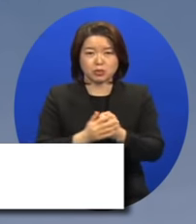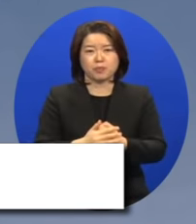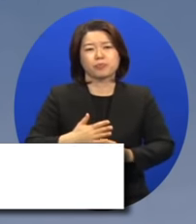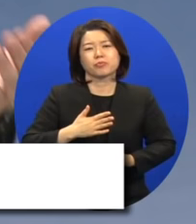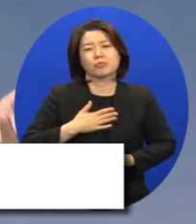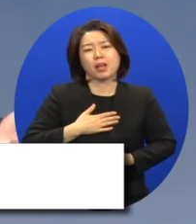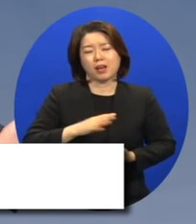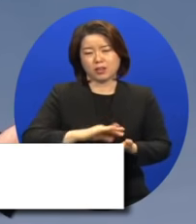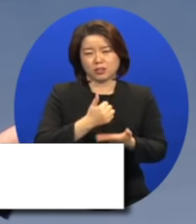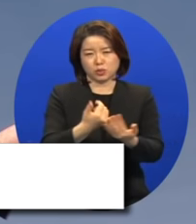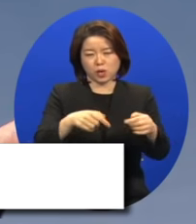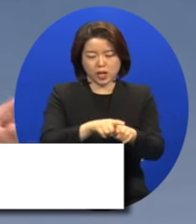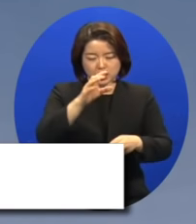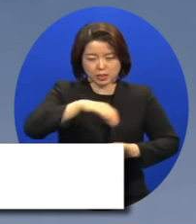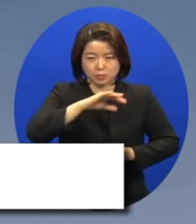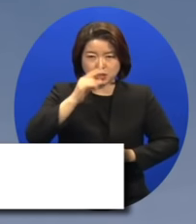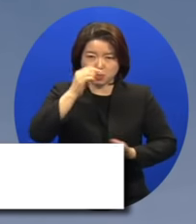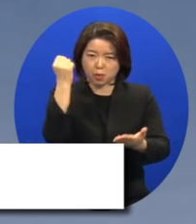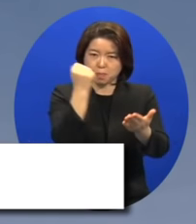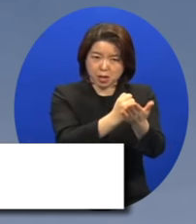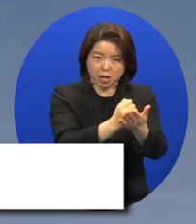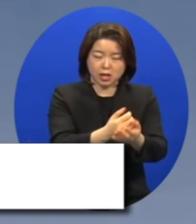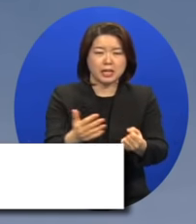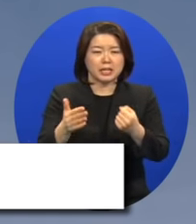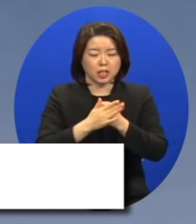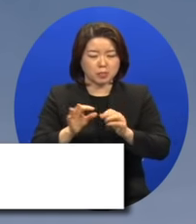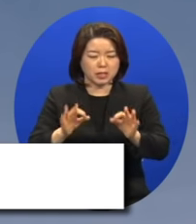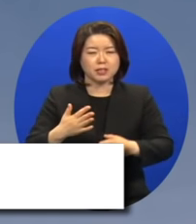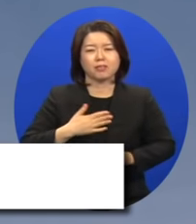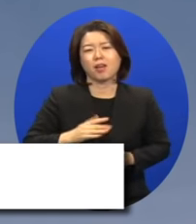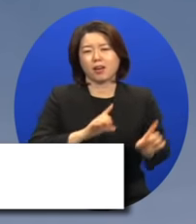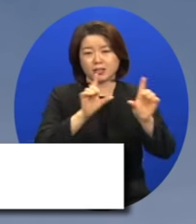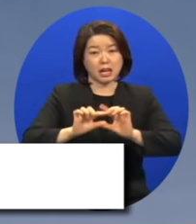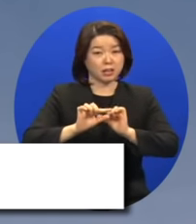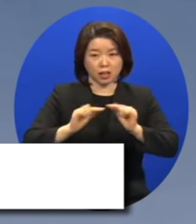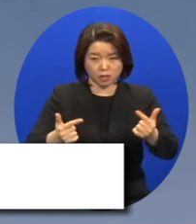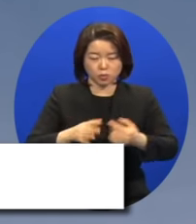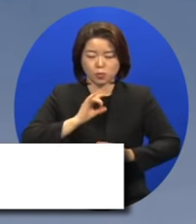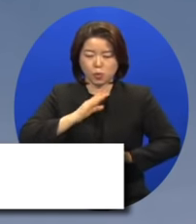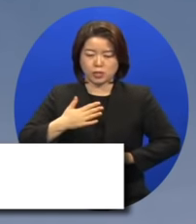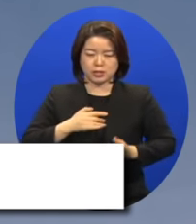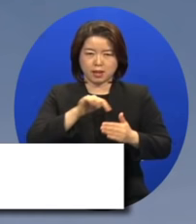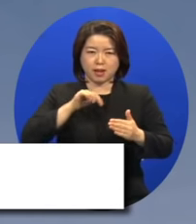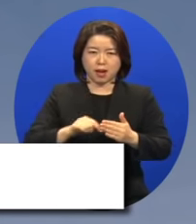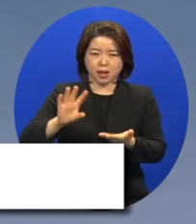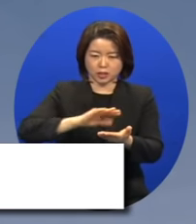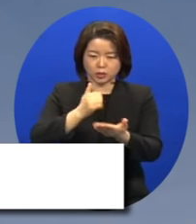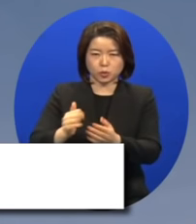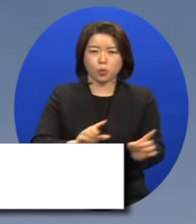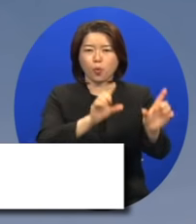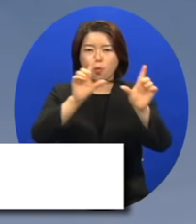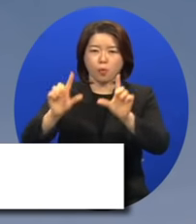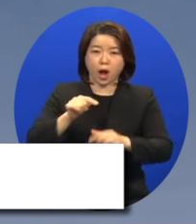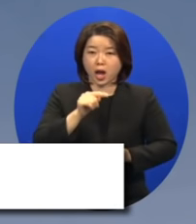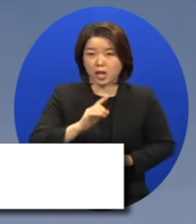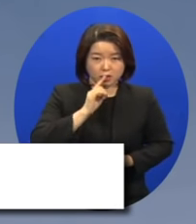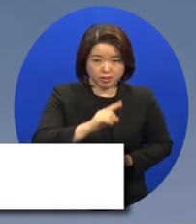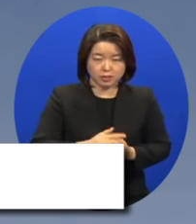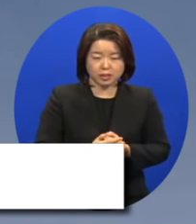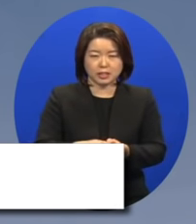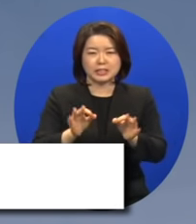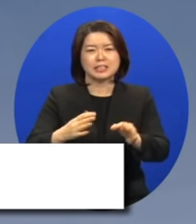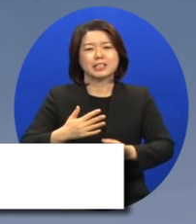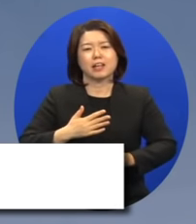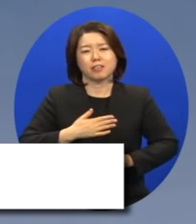."나는 그리스도와함께십자가에못박혔습니다.이제내가사는것이아니라 그리스도께서내안에사십니다